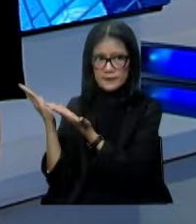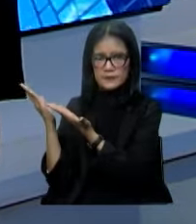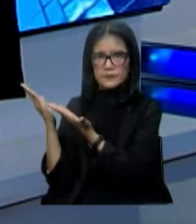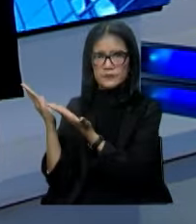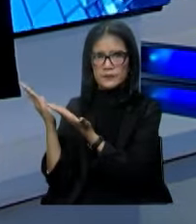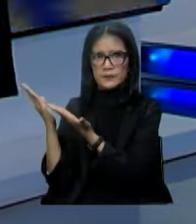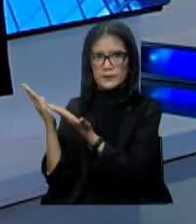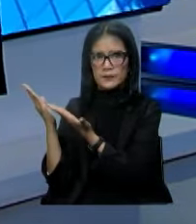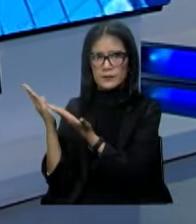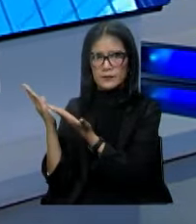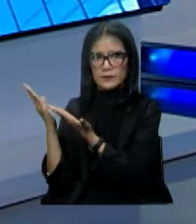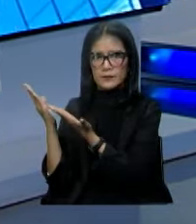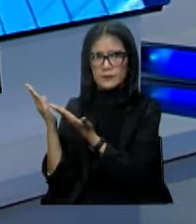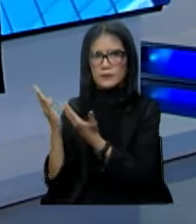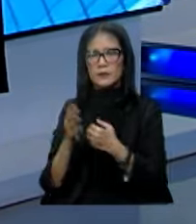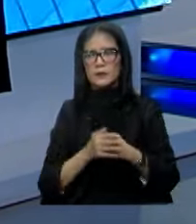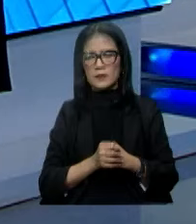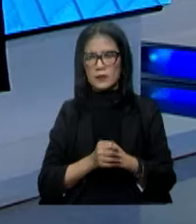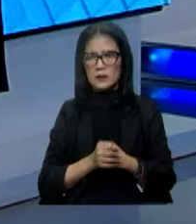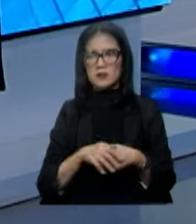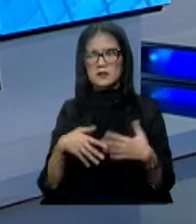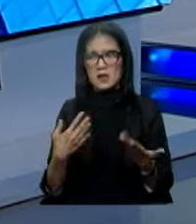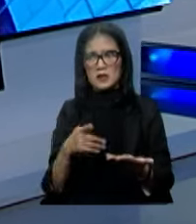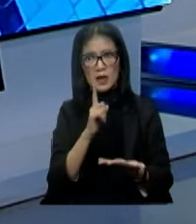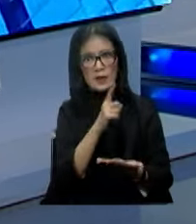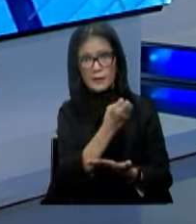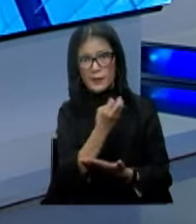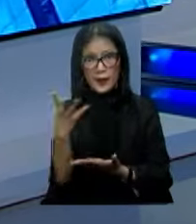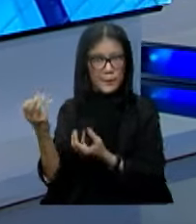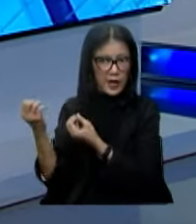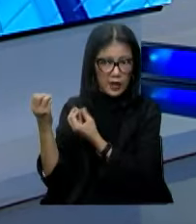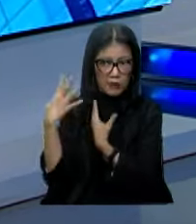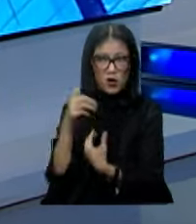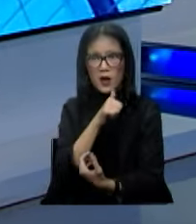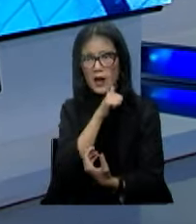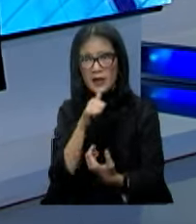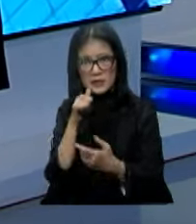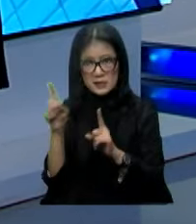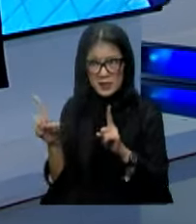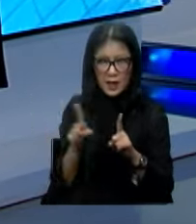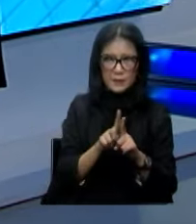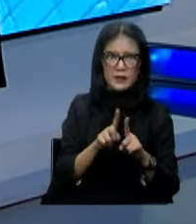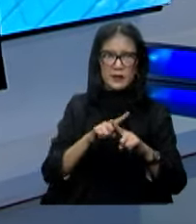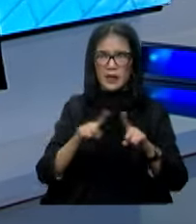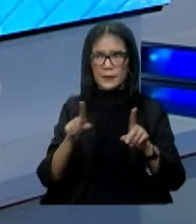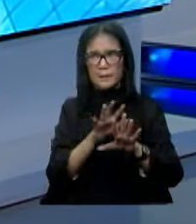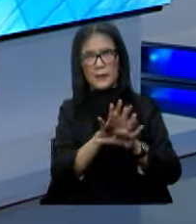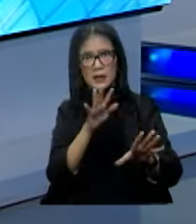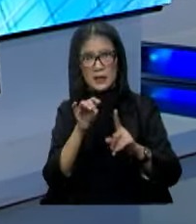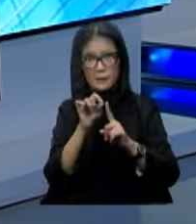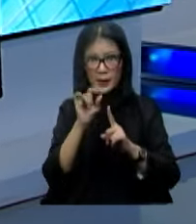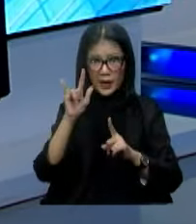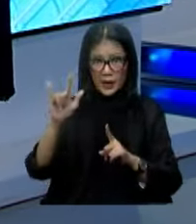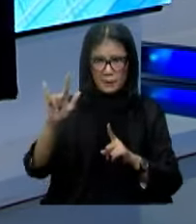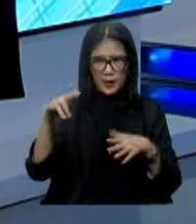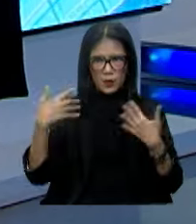Dan kita lihat ini di mana setelah santer disebut akan mengusung Anies Baswedan, secara mengejutkan PDI Perjuangan justru mengumumkan